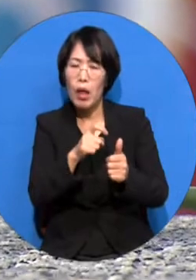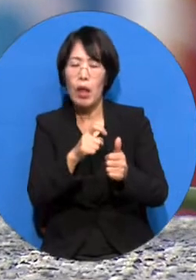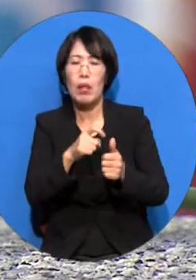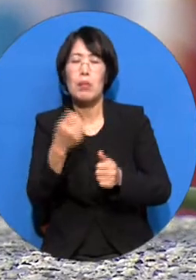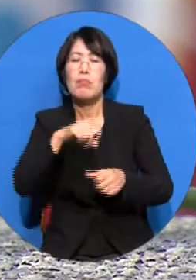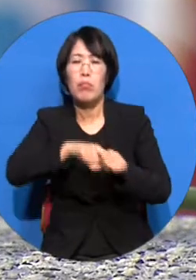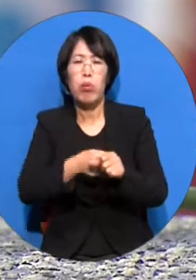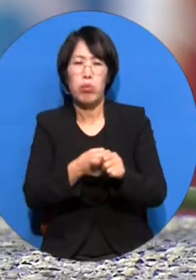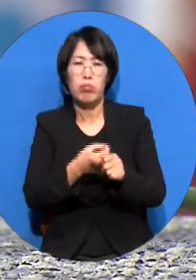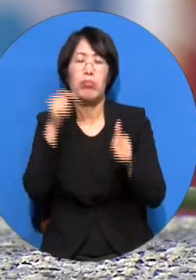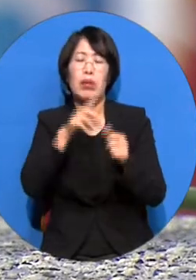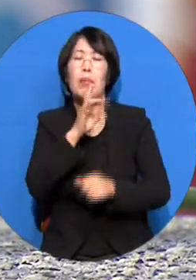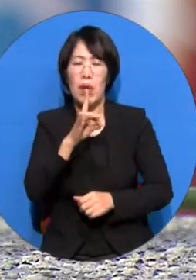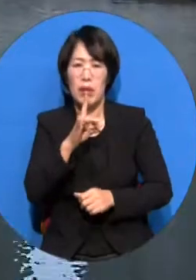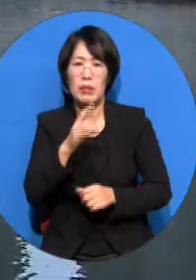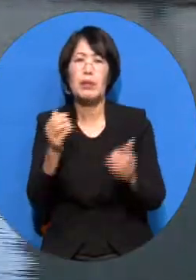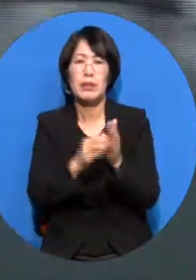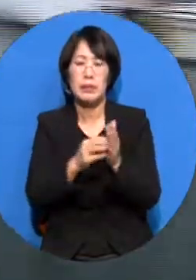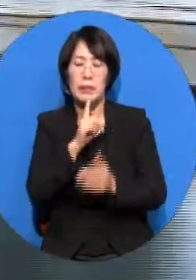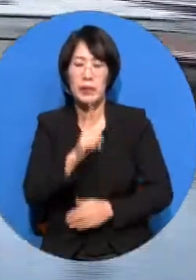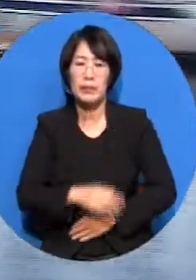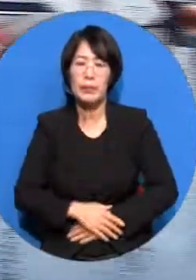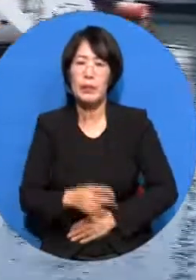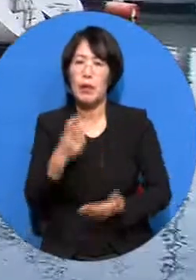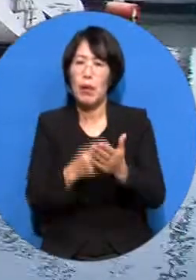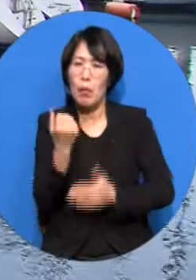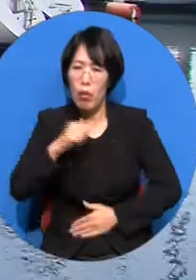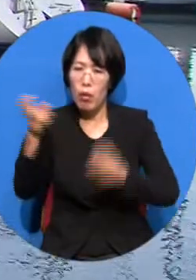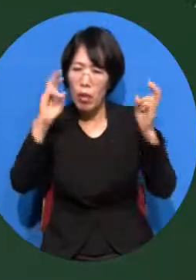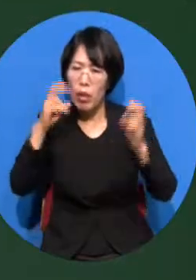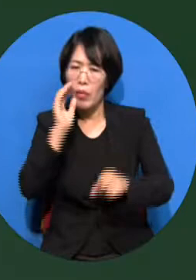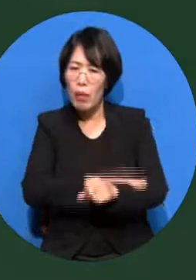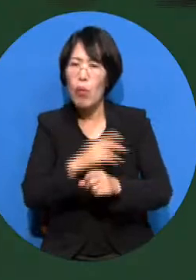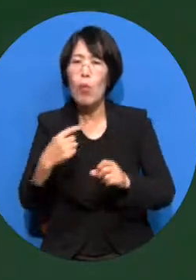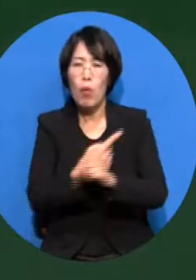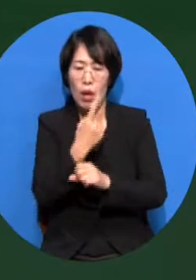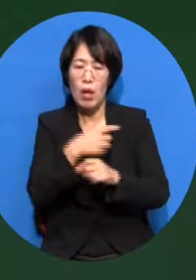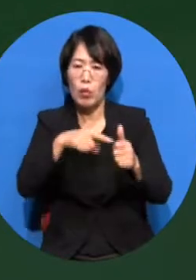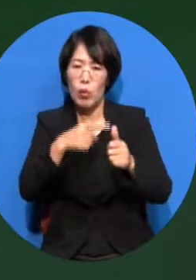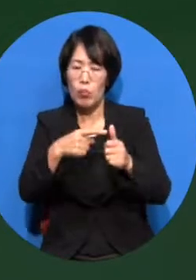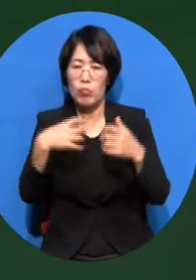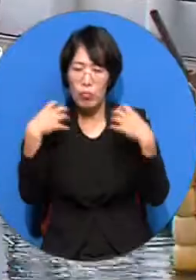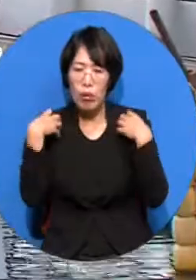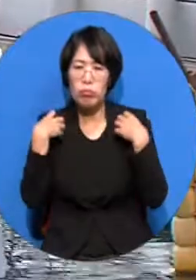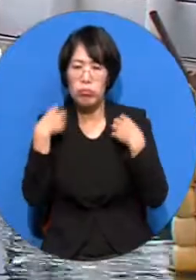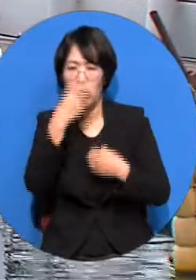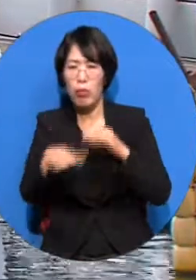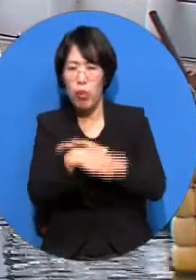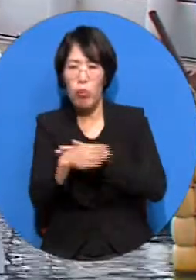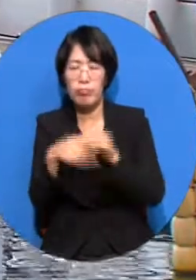과태료 처분에만 그치고 있다고 지적했습니다. 규정을 어긴 업체의 잘못뿐 아니라 교육당국의 허술한